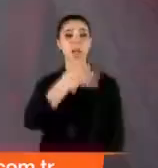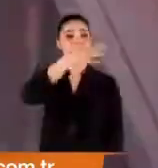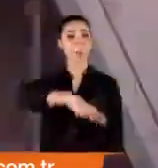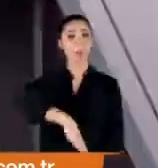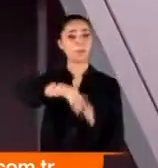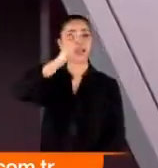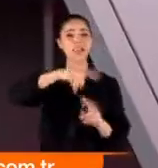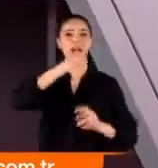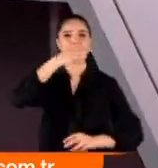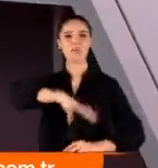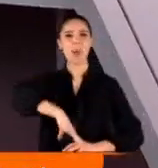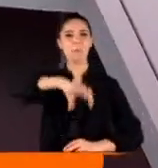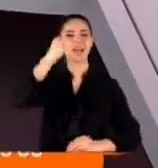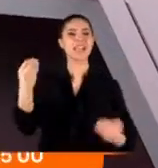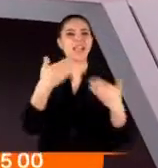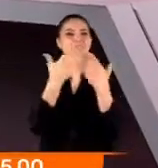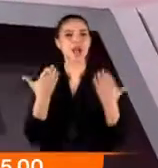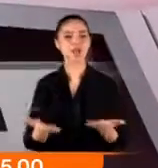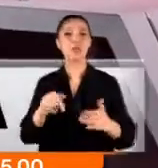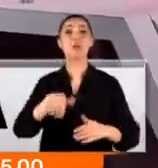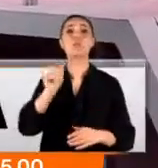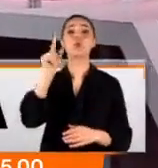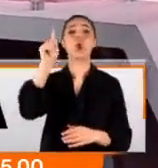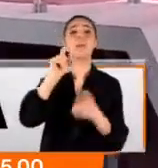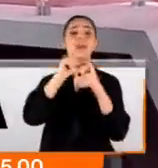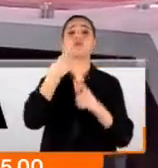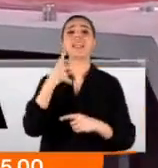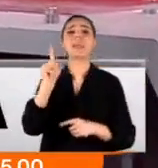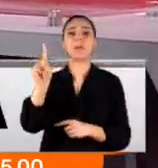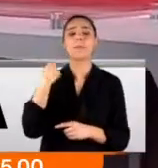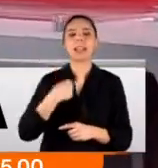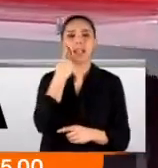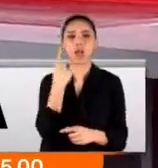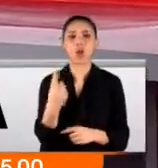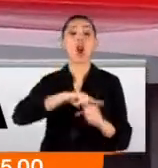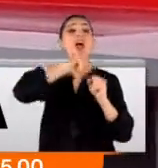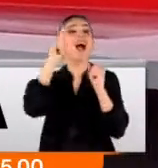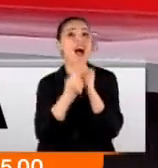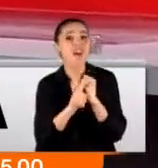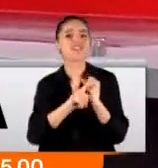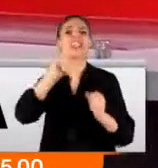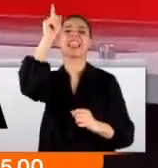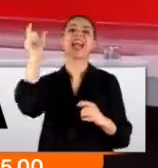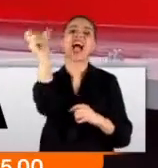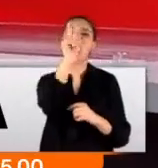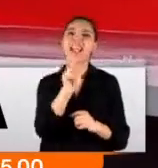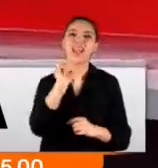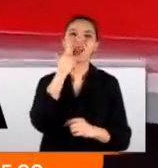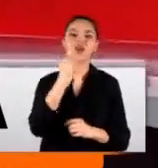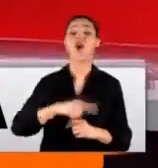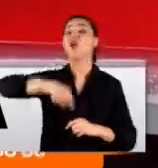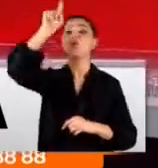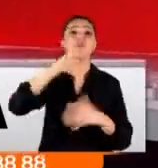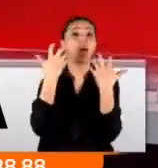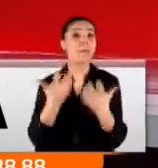Haberin merkezinden, ATV Haber merkezinden iyi akşamlar. Bugün 1 Şubat 2021 Pazartesi, haftanın ve ayın ilk günü. Gündem yoğun,